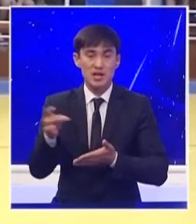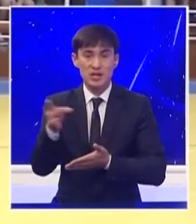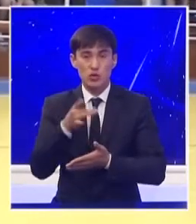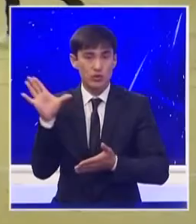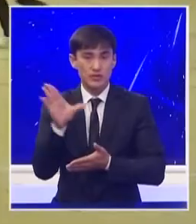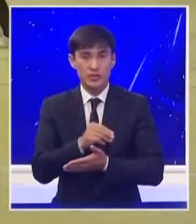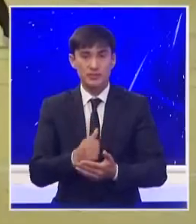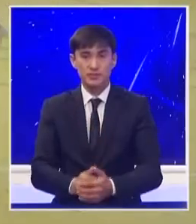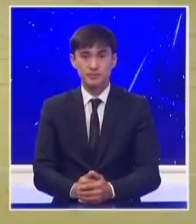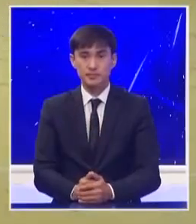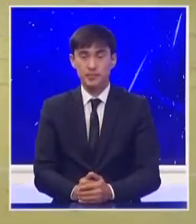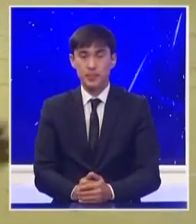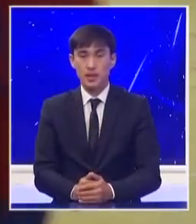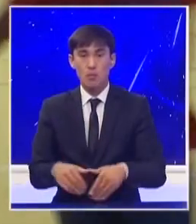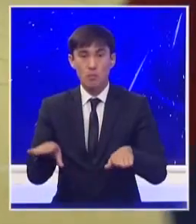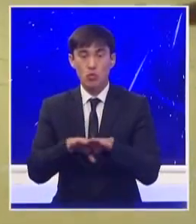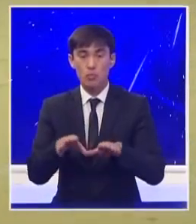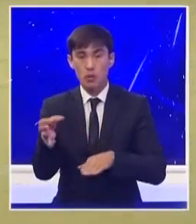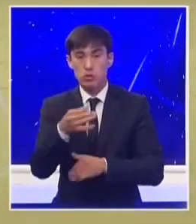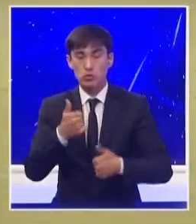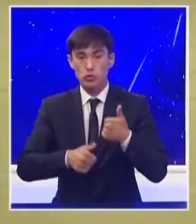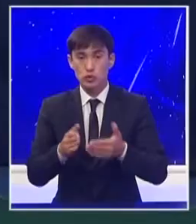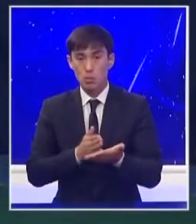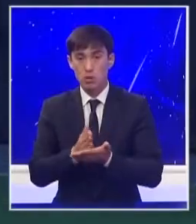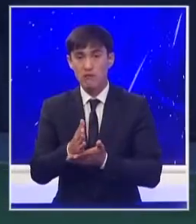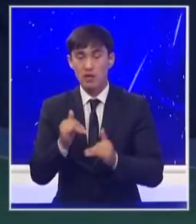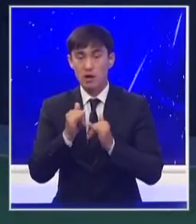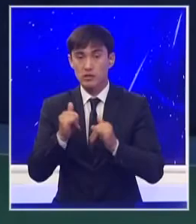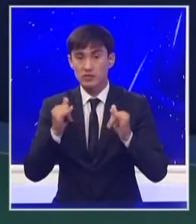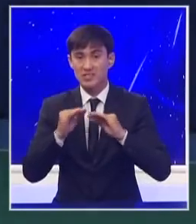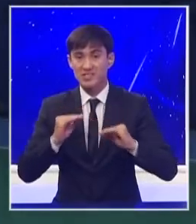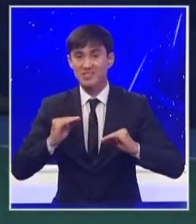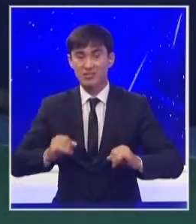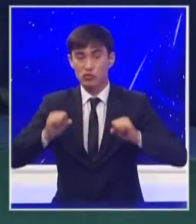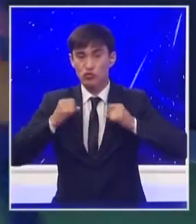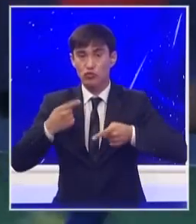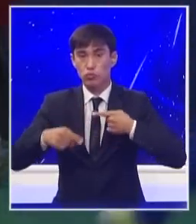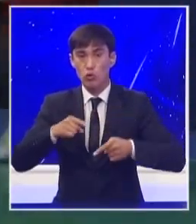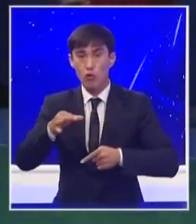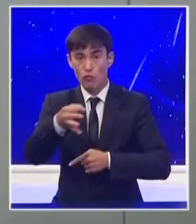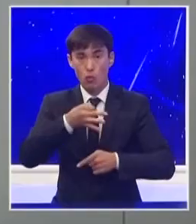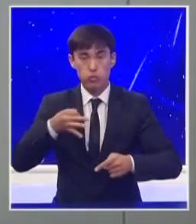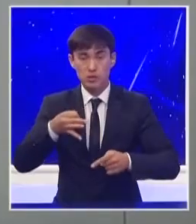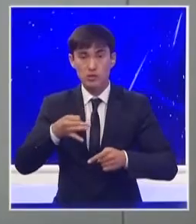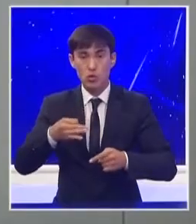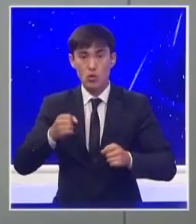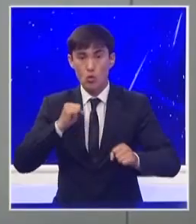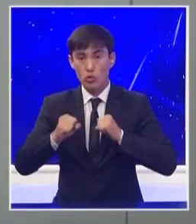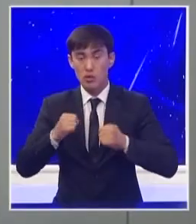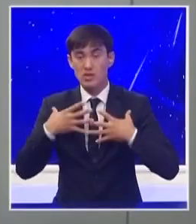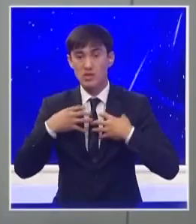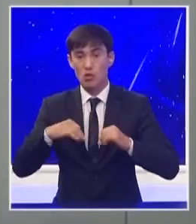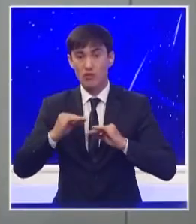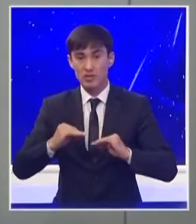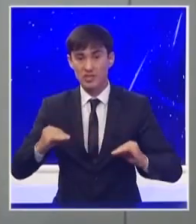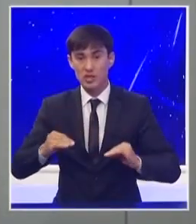республики. Подобные областные турниры направлены не только на развитие детско-юношеского футбола в области, но и на укрепление здоровья